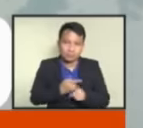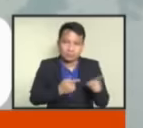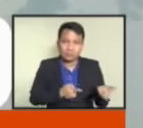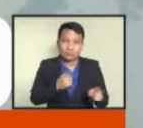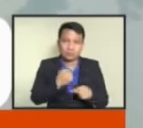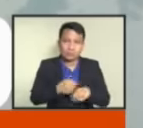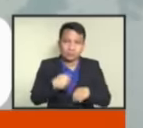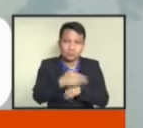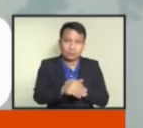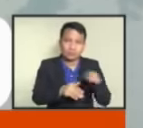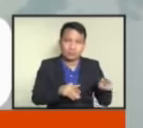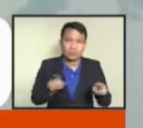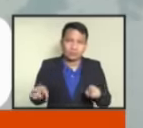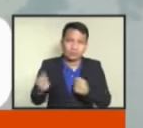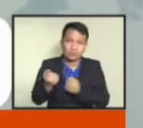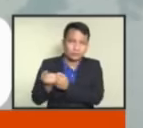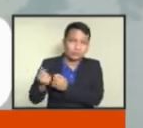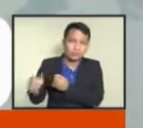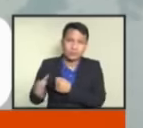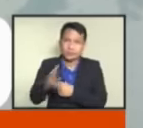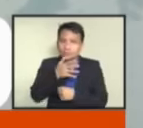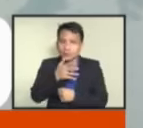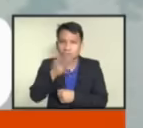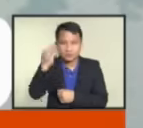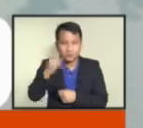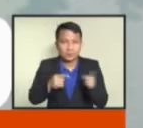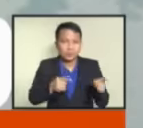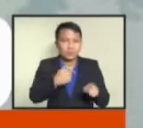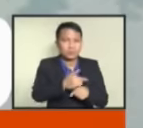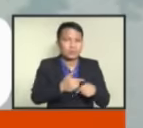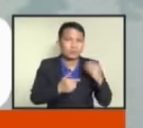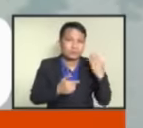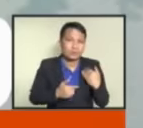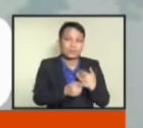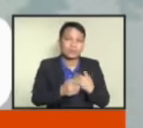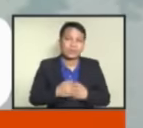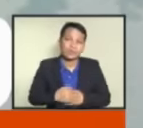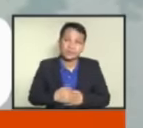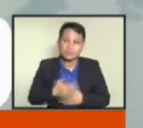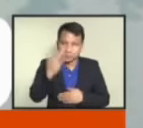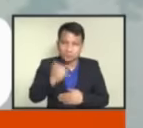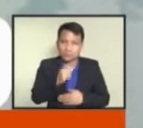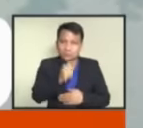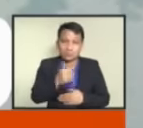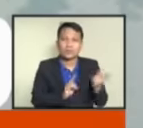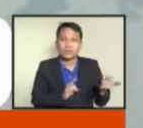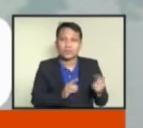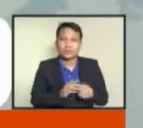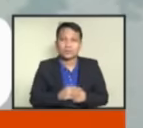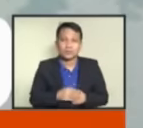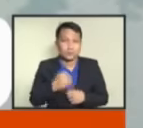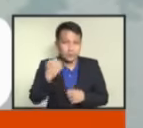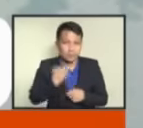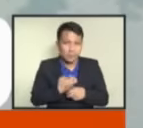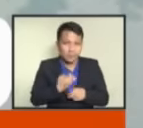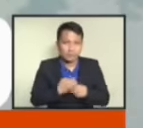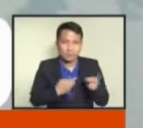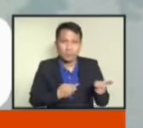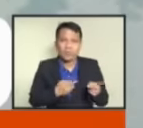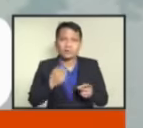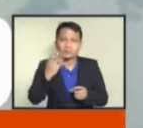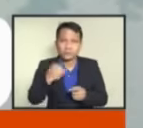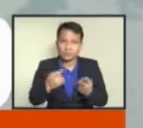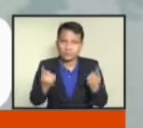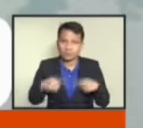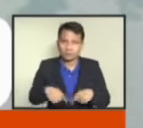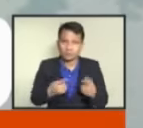yung pagbibigay ng sustento sa nanay ko para hindi lang kayo magkulang. Para hindi ka lang mahirapan. Pero